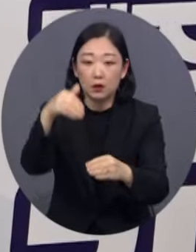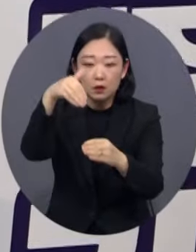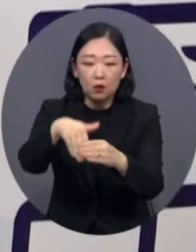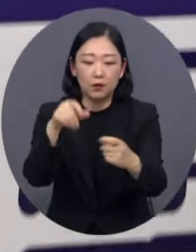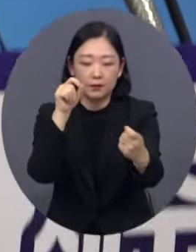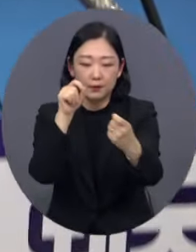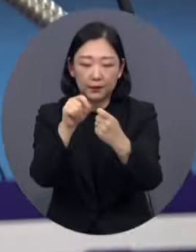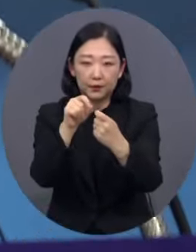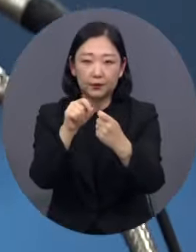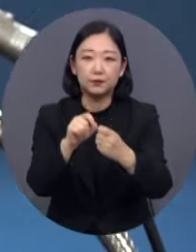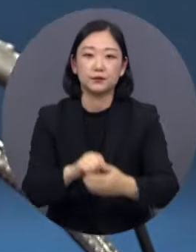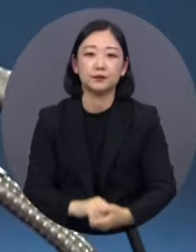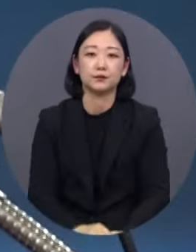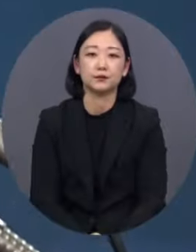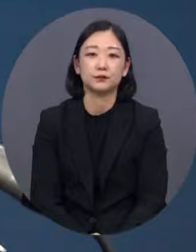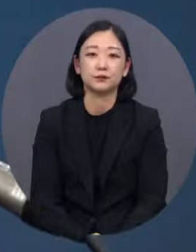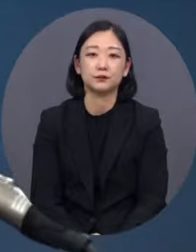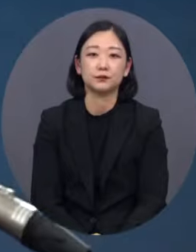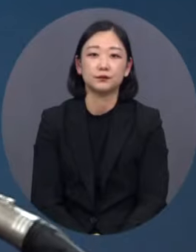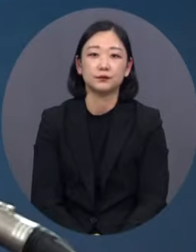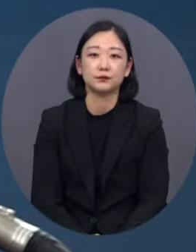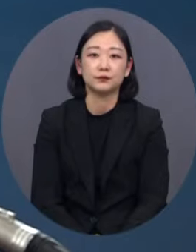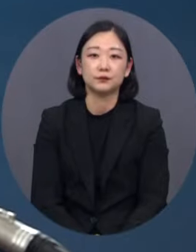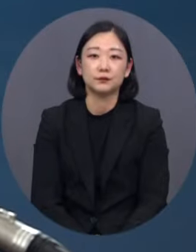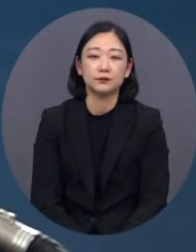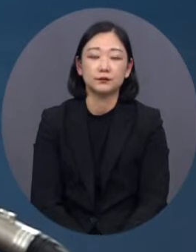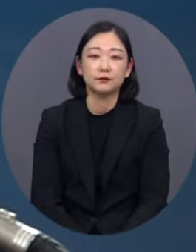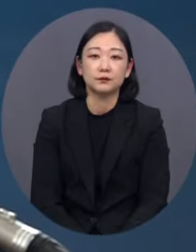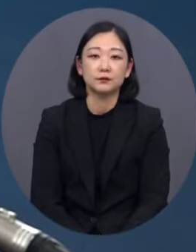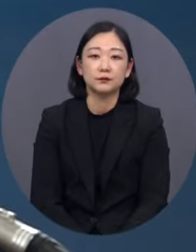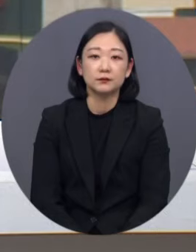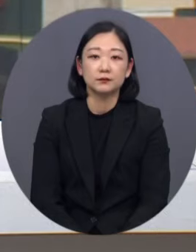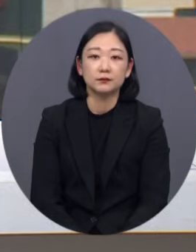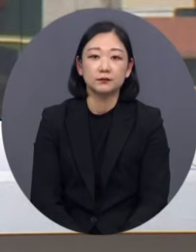빨라지고 있습니다. MBC 뉴스 박주현입니다.